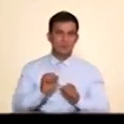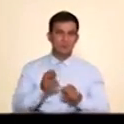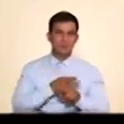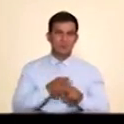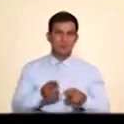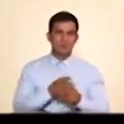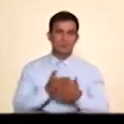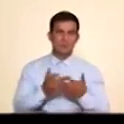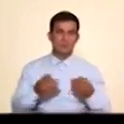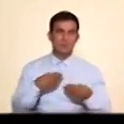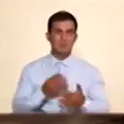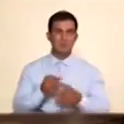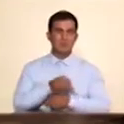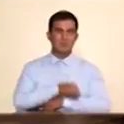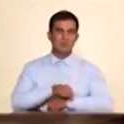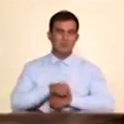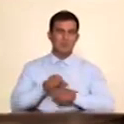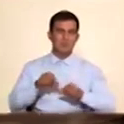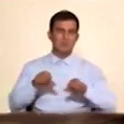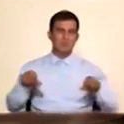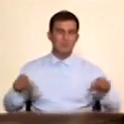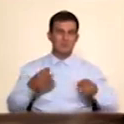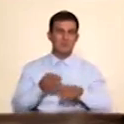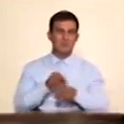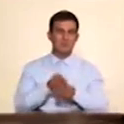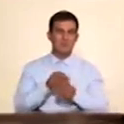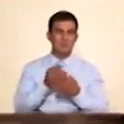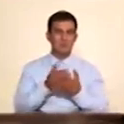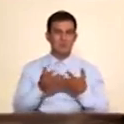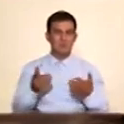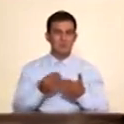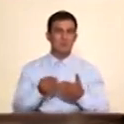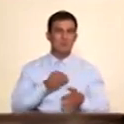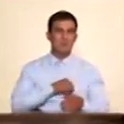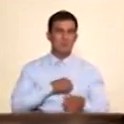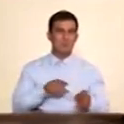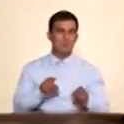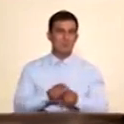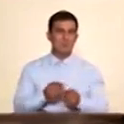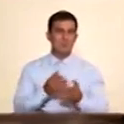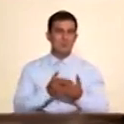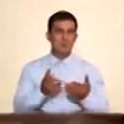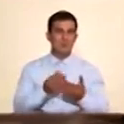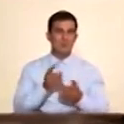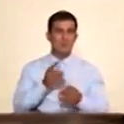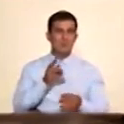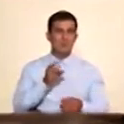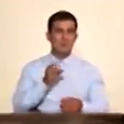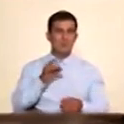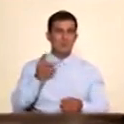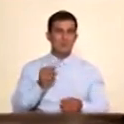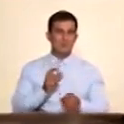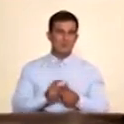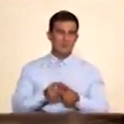tayin etgan. Marka degani bu franklar davlatini chegara hududlaridagi hududlarni marka deb atashgan